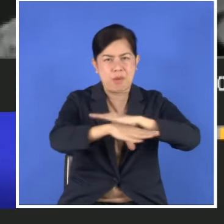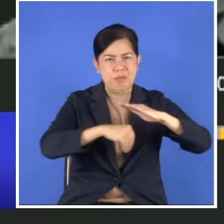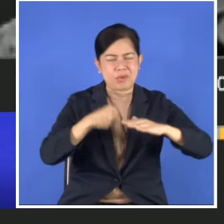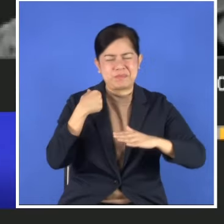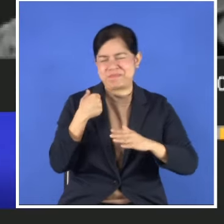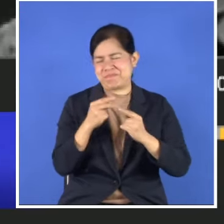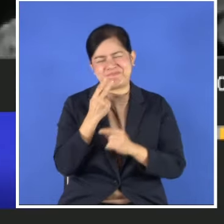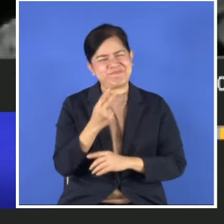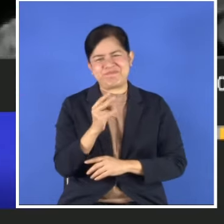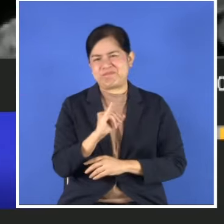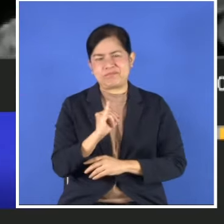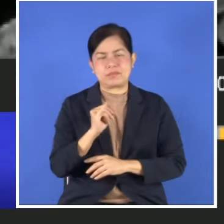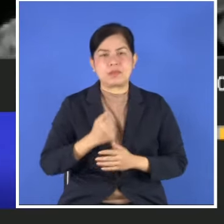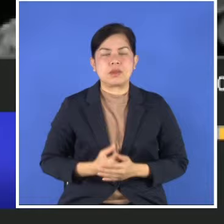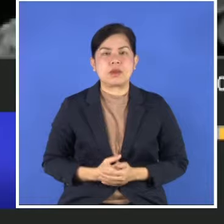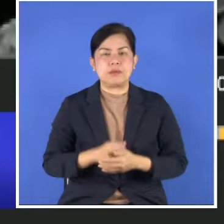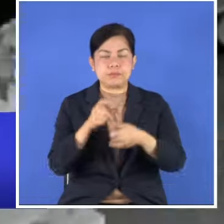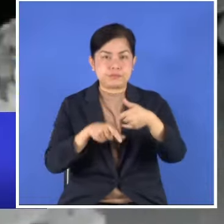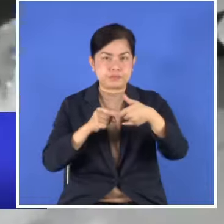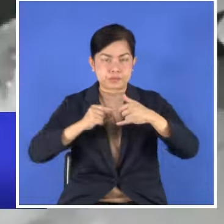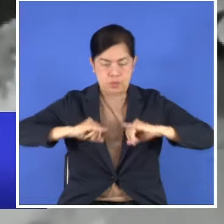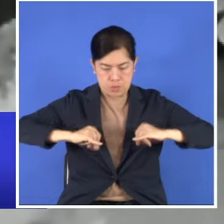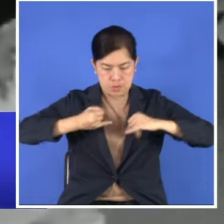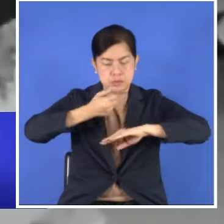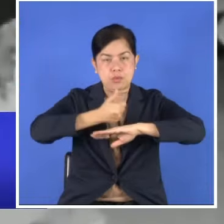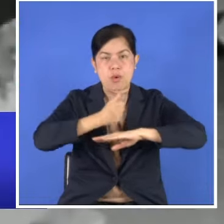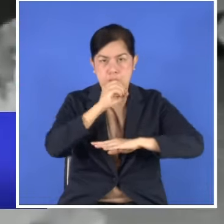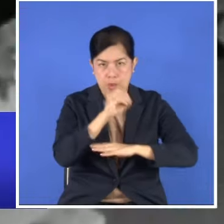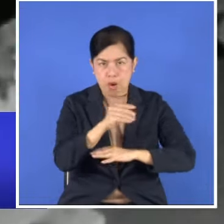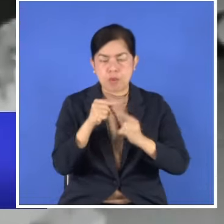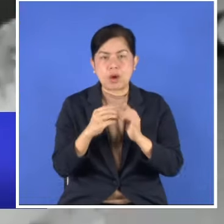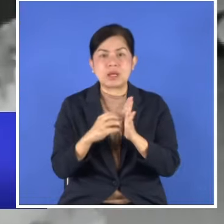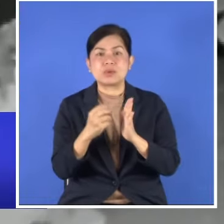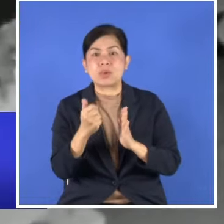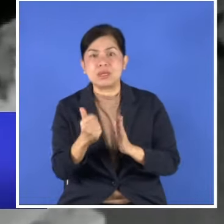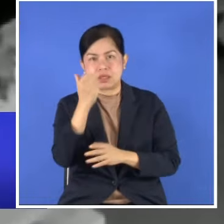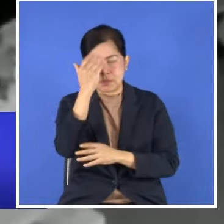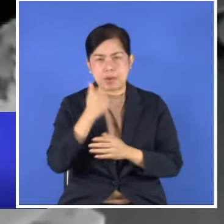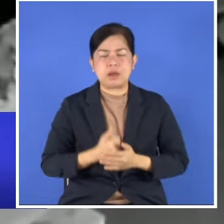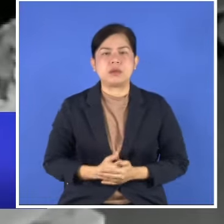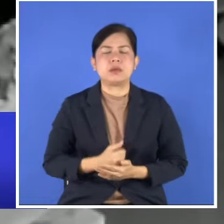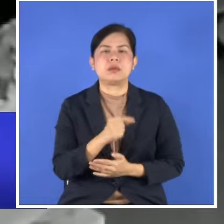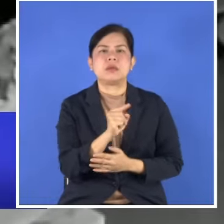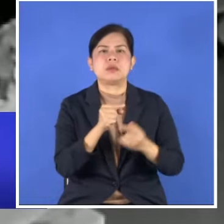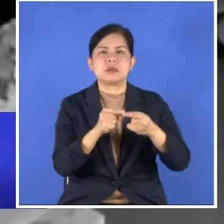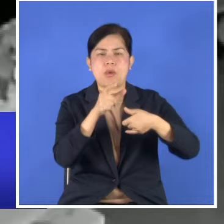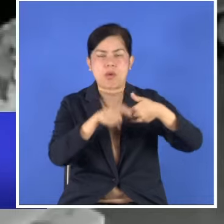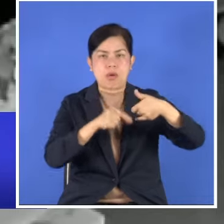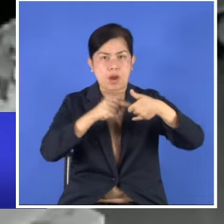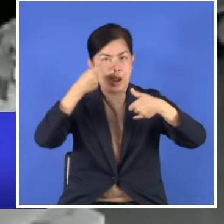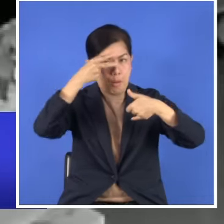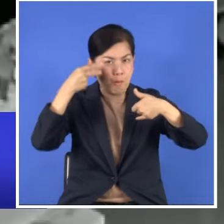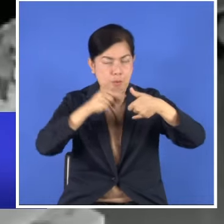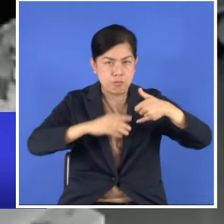บนี้นะคะทางคุณไพศิษฐ์บอกว่าโชคดีที่โจรเนี่ยไม่ได้เอาองค์หลวงพ่อวัดไร่ขิงหลวงพ่อโสธรหลวงปู่ทิมไปด้ว